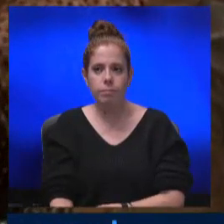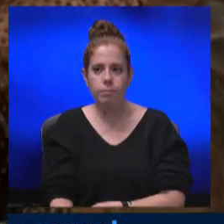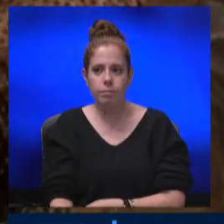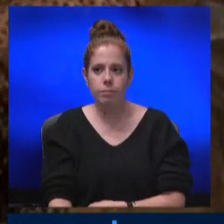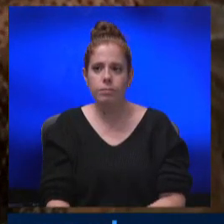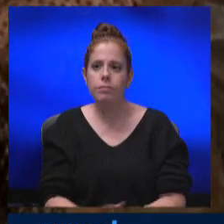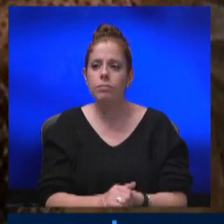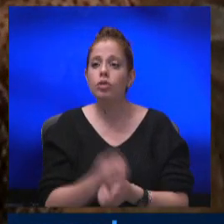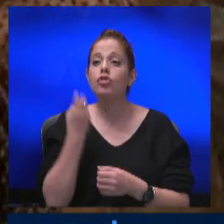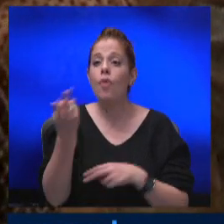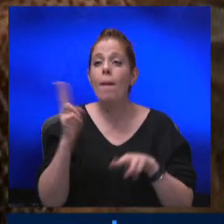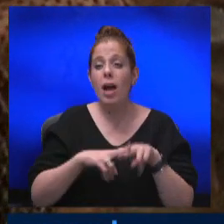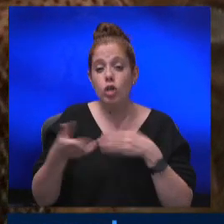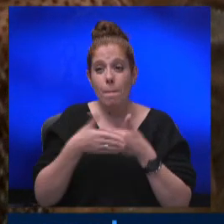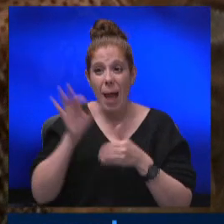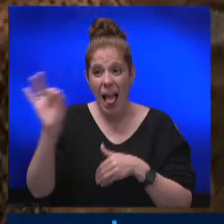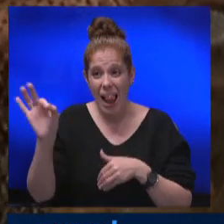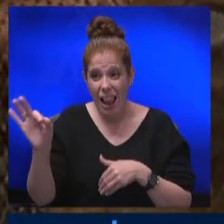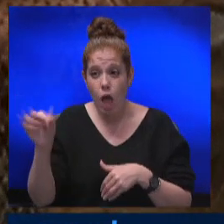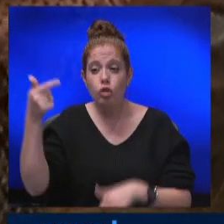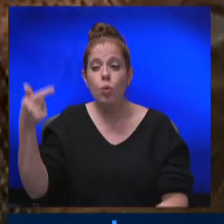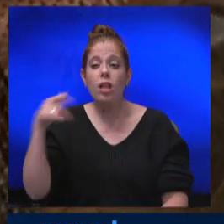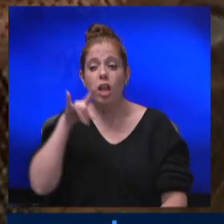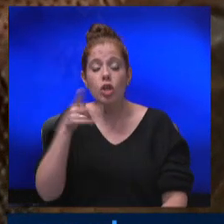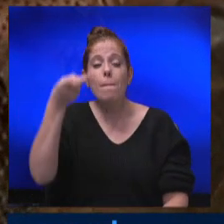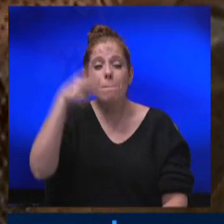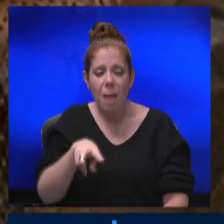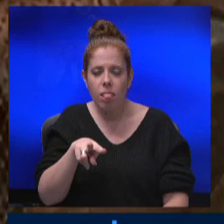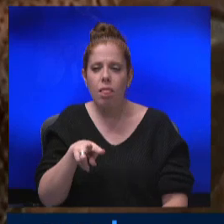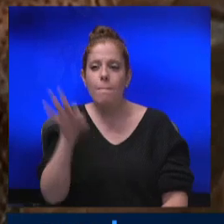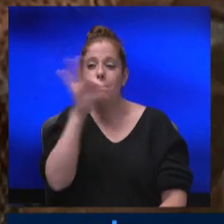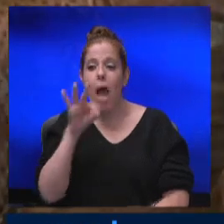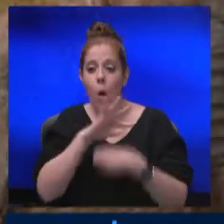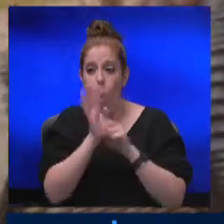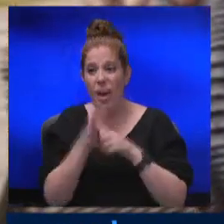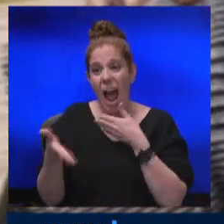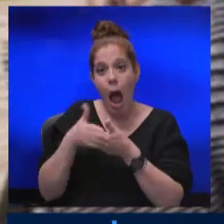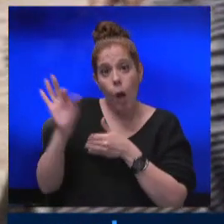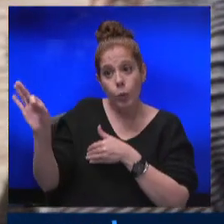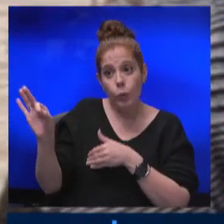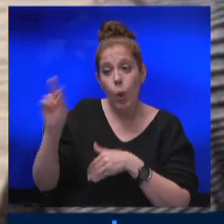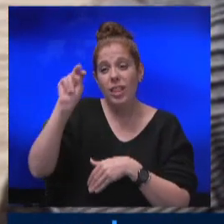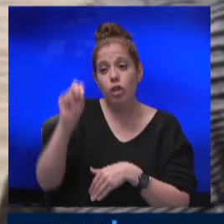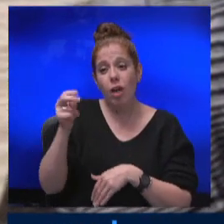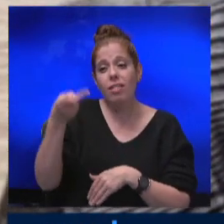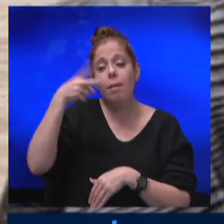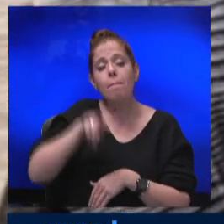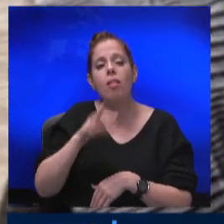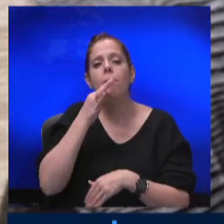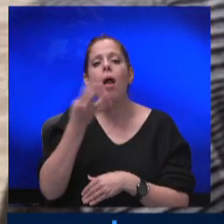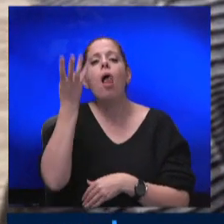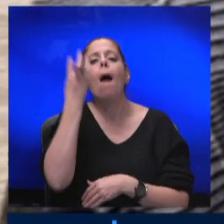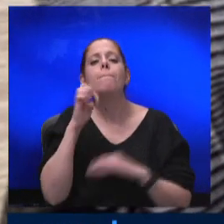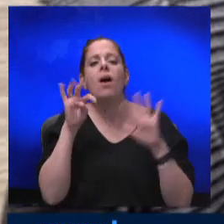שבועיים לאחר שבעלה ג'ואד חג'י חיימת מנגיף הקורונה, רעייתו נג'את הלכה לעולמה בגיל 49